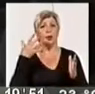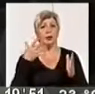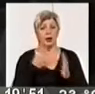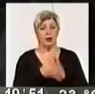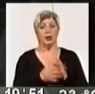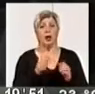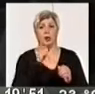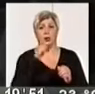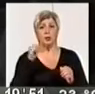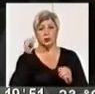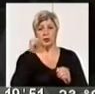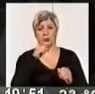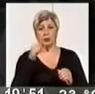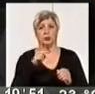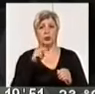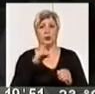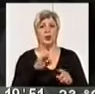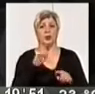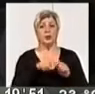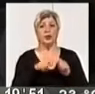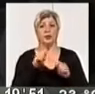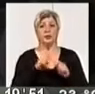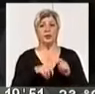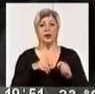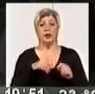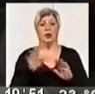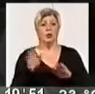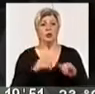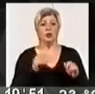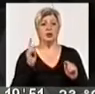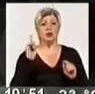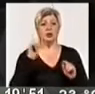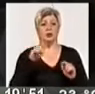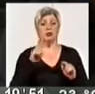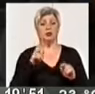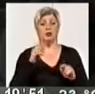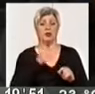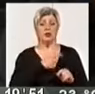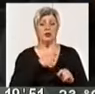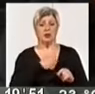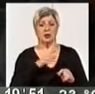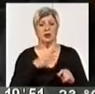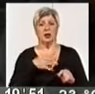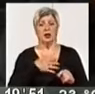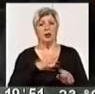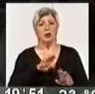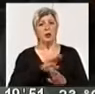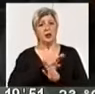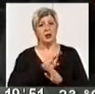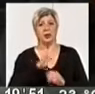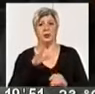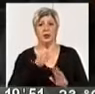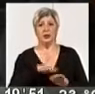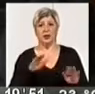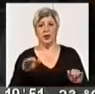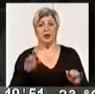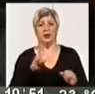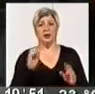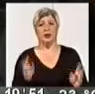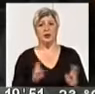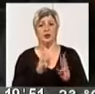году мы при проверке, после того, как произошла трагедия в Одессе, где погибли дети на пожаре, было